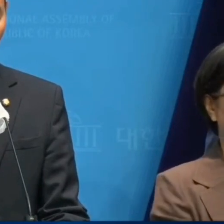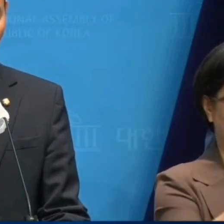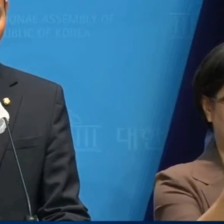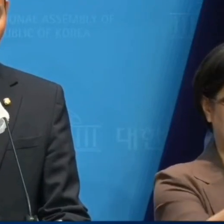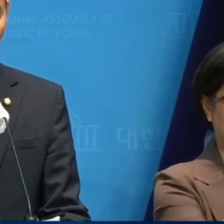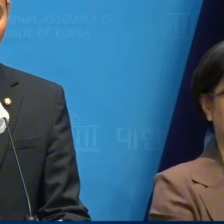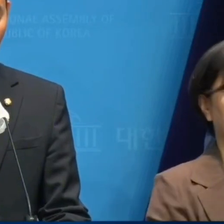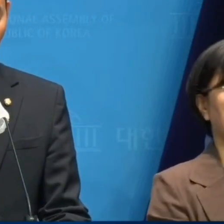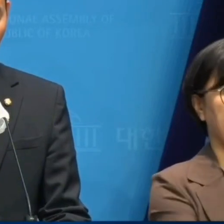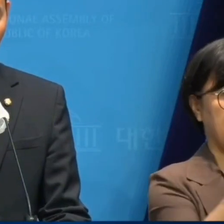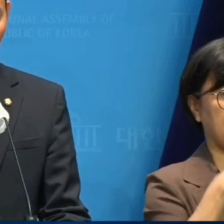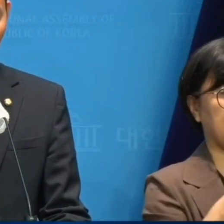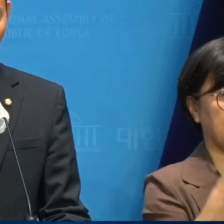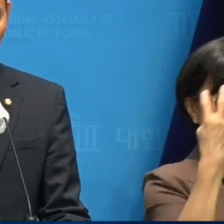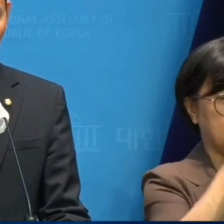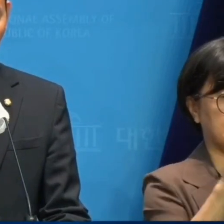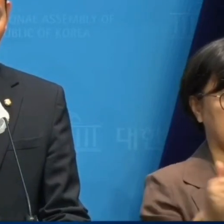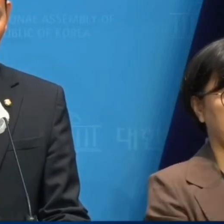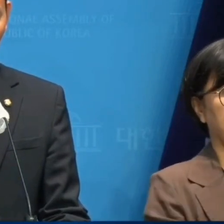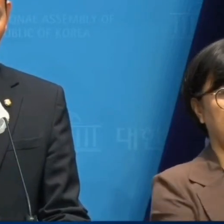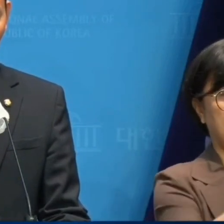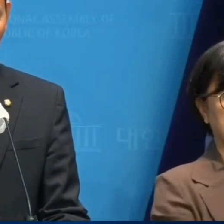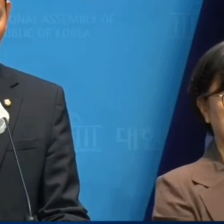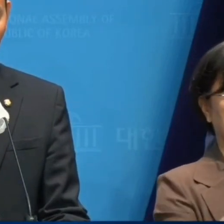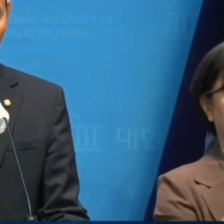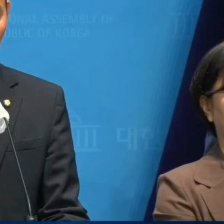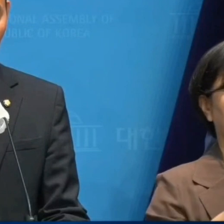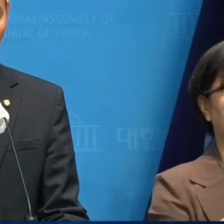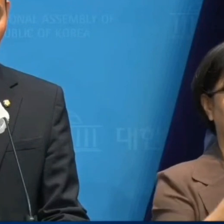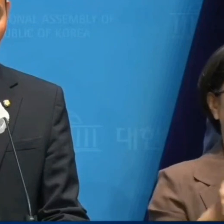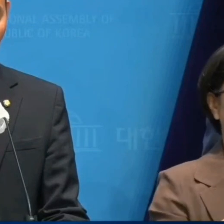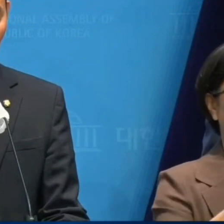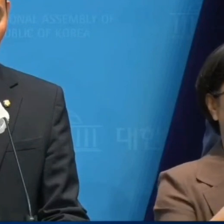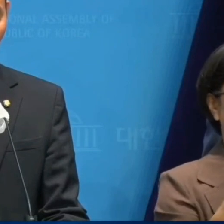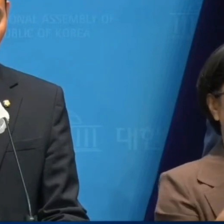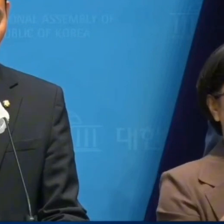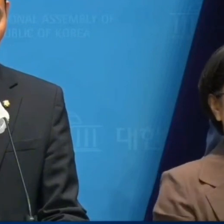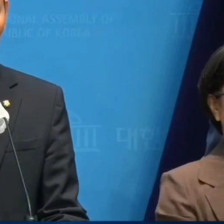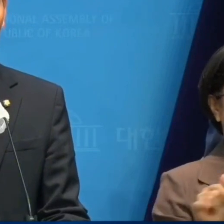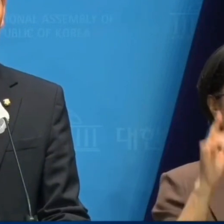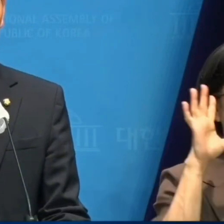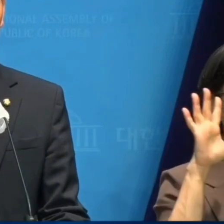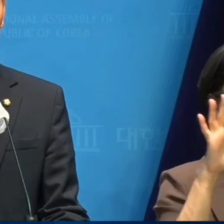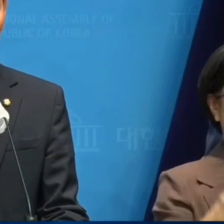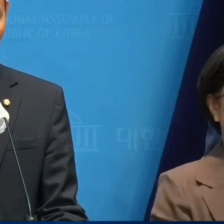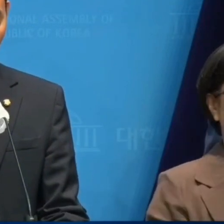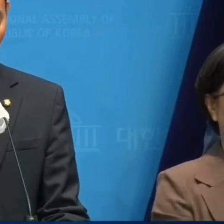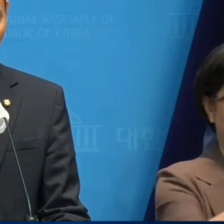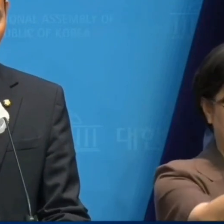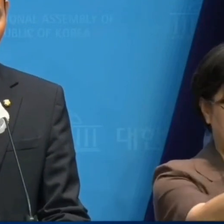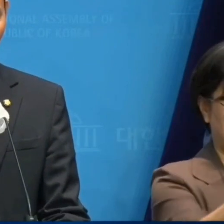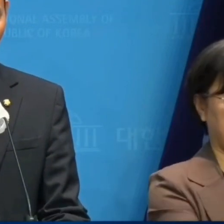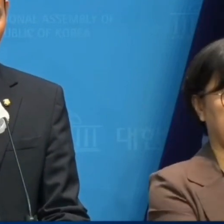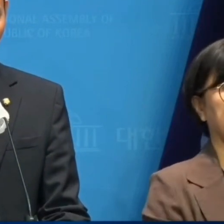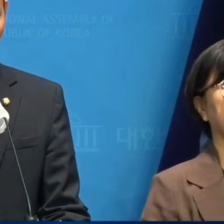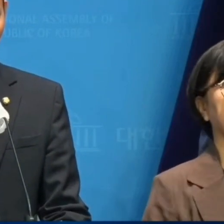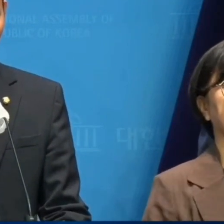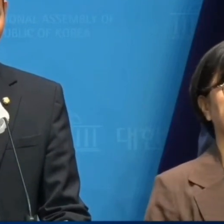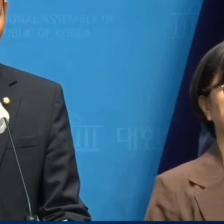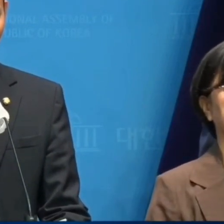발의했습니다. 발의된 검사 탄핵안은 9월 21일 국회 본회의에서 180명 의원 동의로